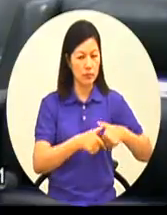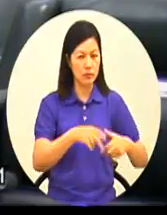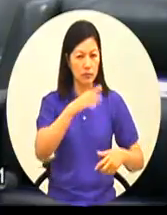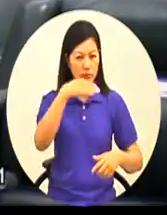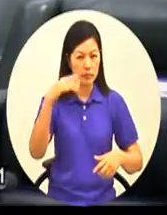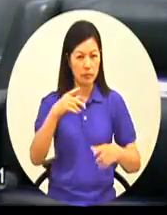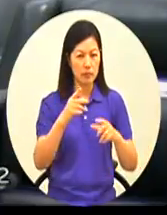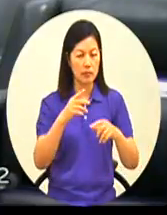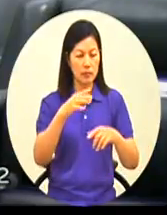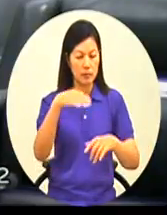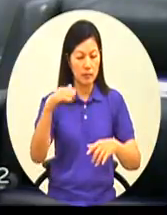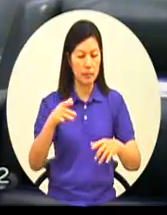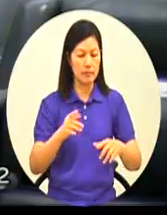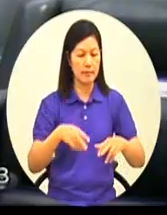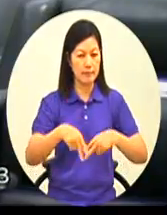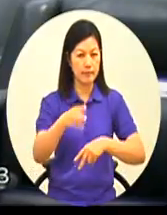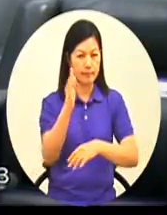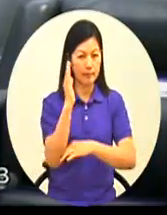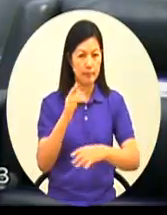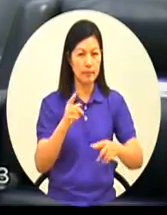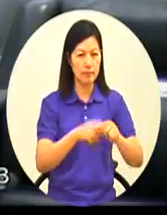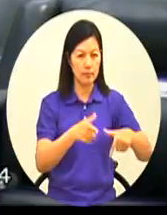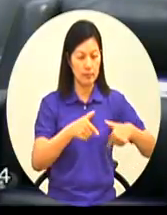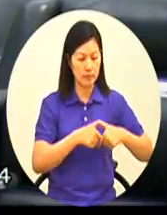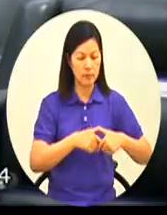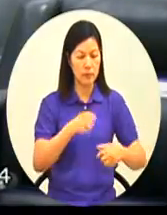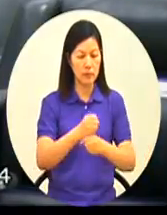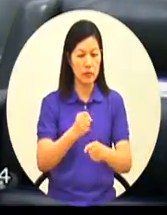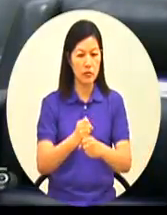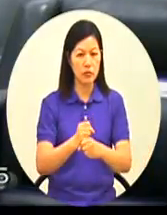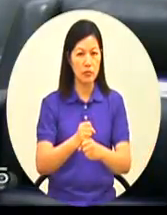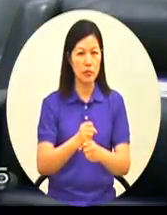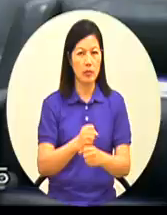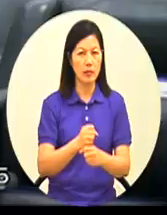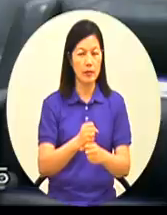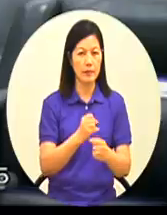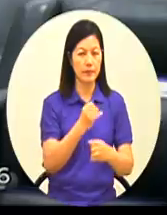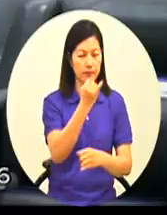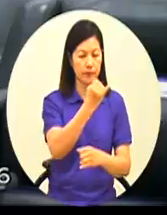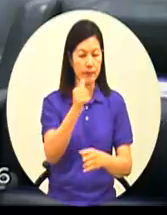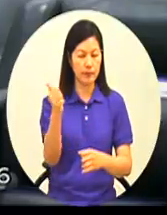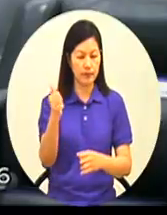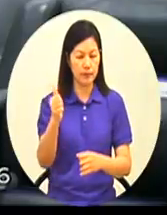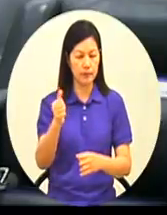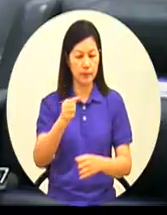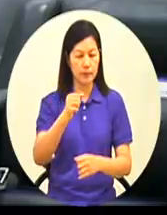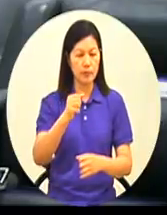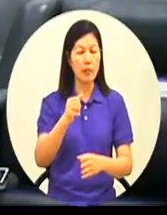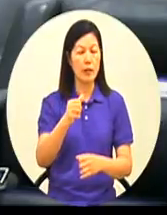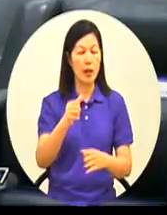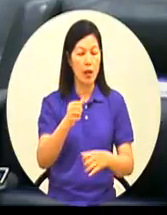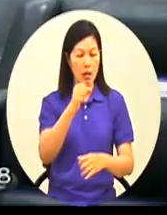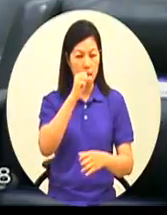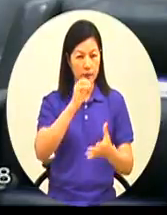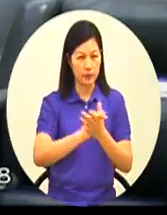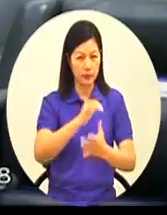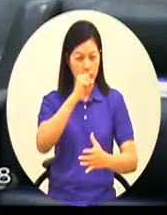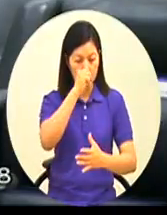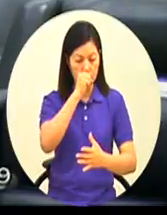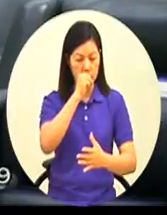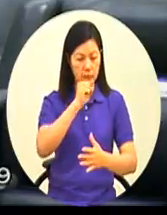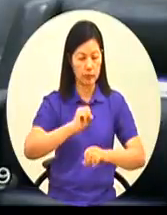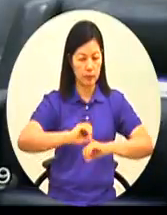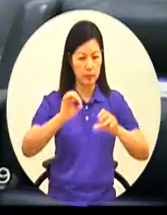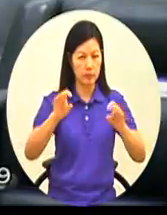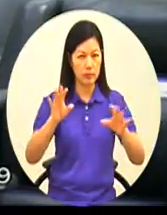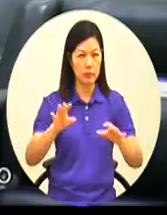中心都要率先来做性别友善厕所。那所以第一个问题我想问一下，性别友善推动的进度